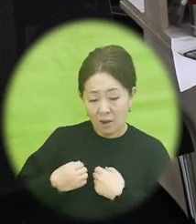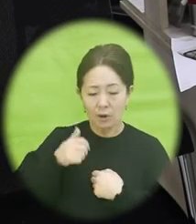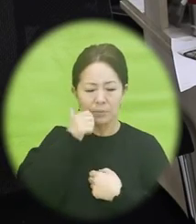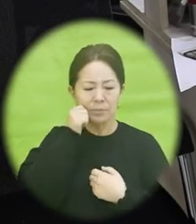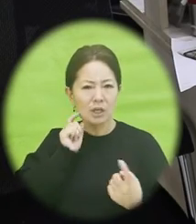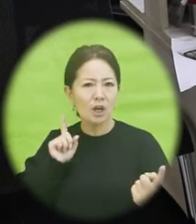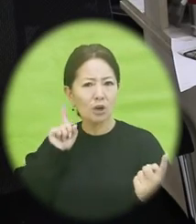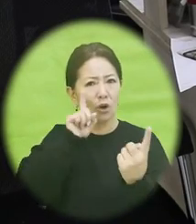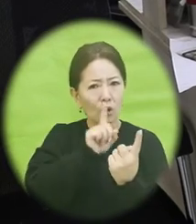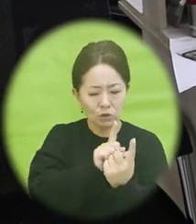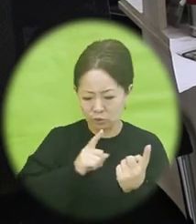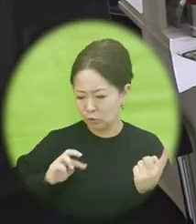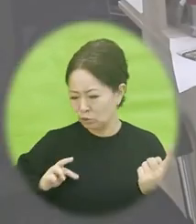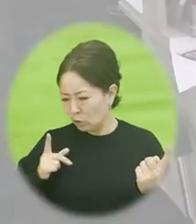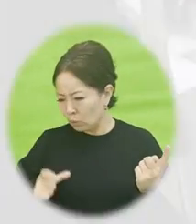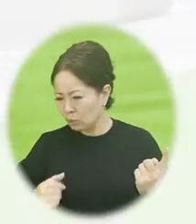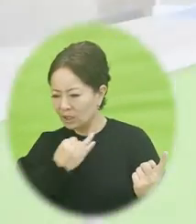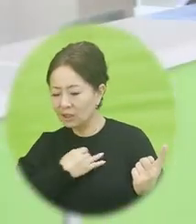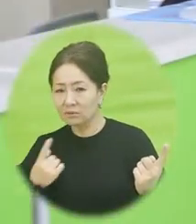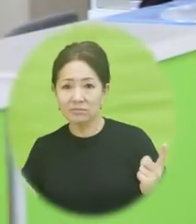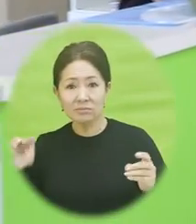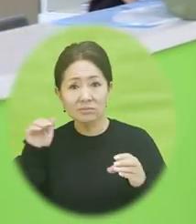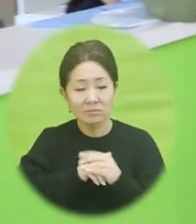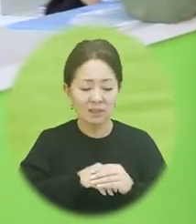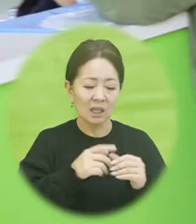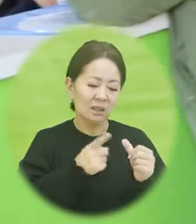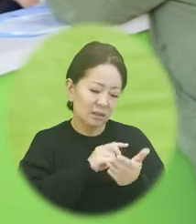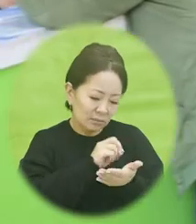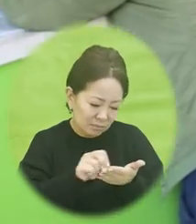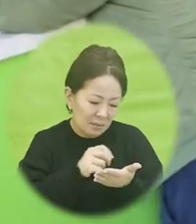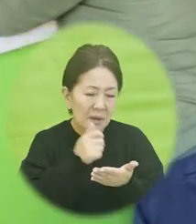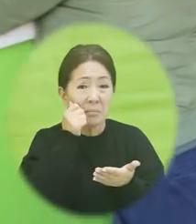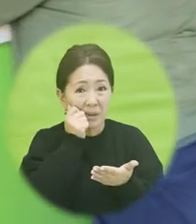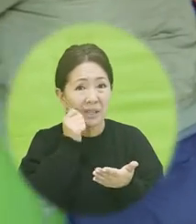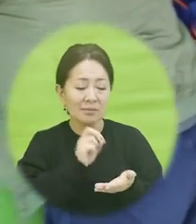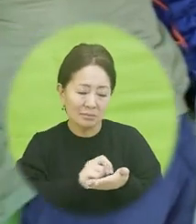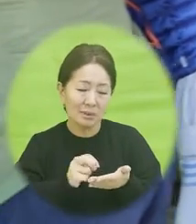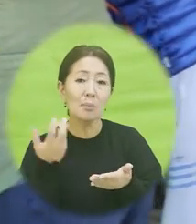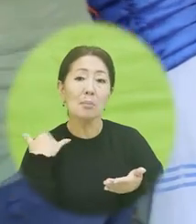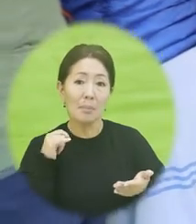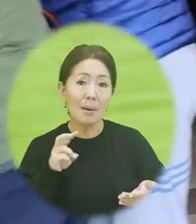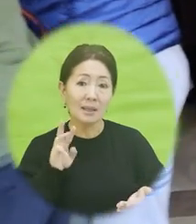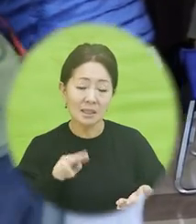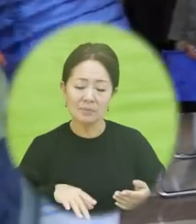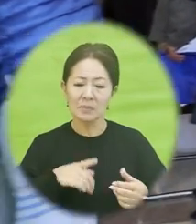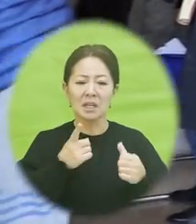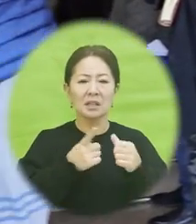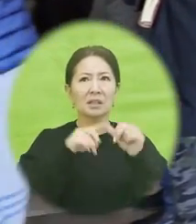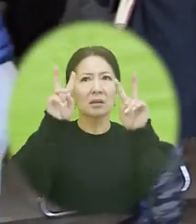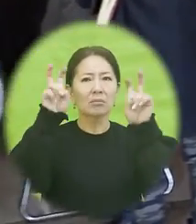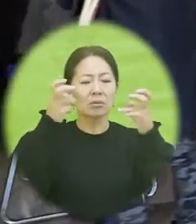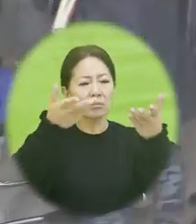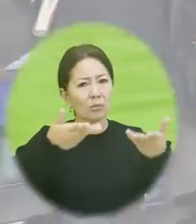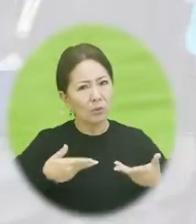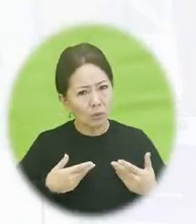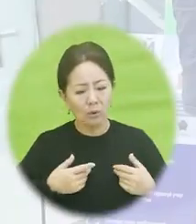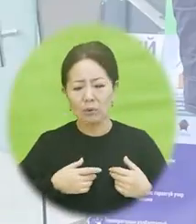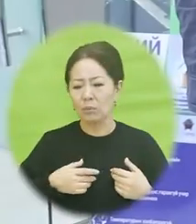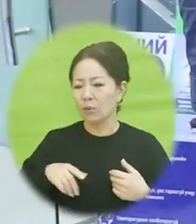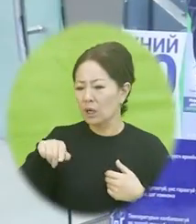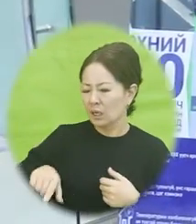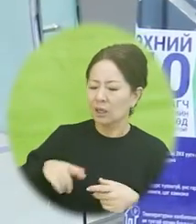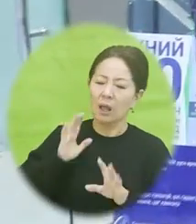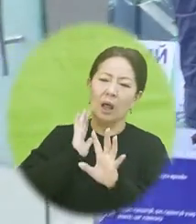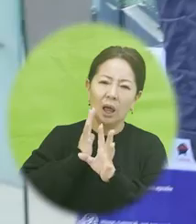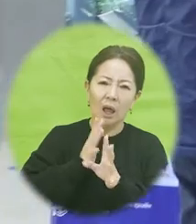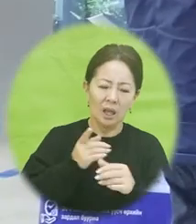биечлэн эсвэл итгэмжлэгдсэн төлөөлөгчөөр дамжуулан Улсын бүртгэлийн байгууллагад заавал очиж бүртгэлээ хийлгдэг. Мөн оноос нь нэр баталгаажуулахад нэрийн